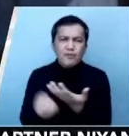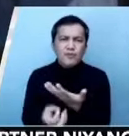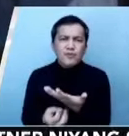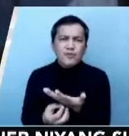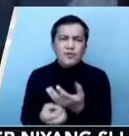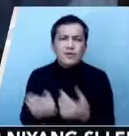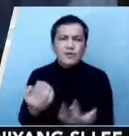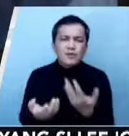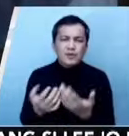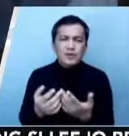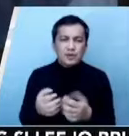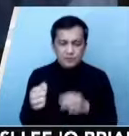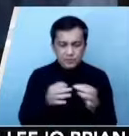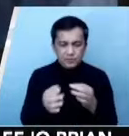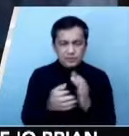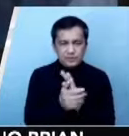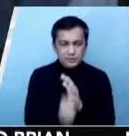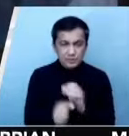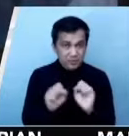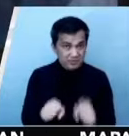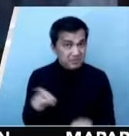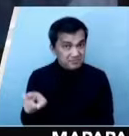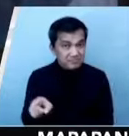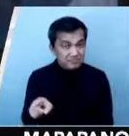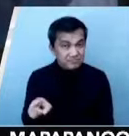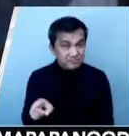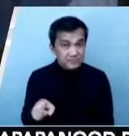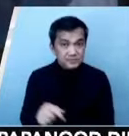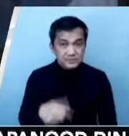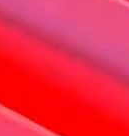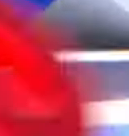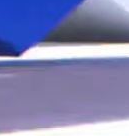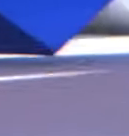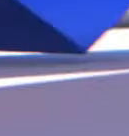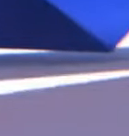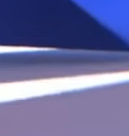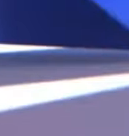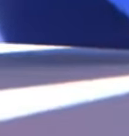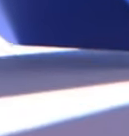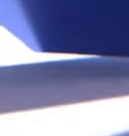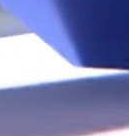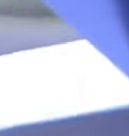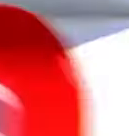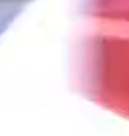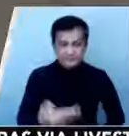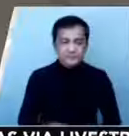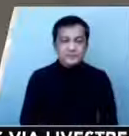ng eksperto, kung pwede ba yan? Sa pagtutok ni JP Soriano.